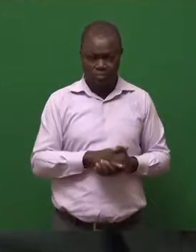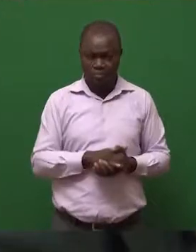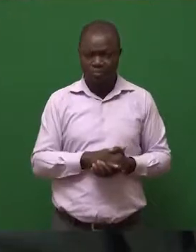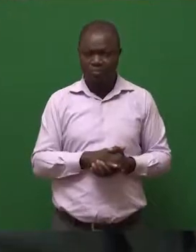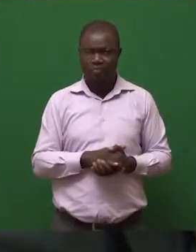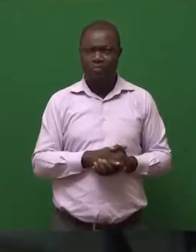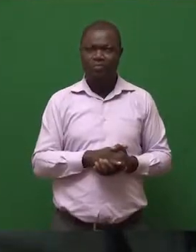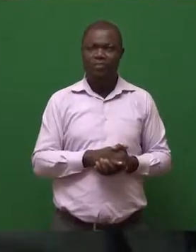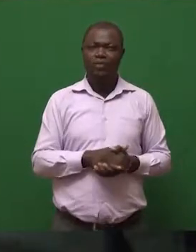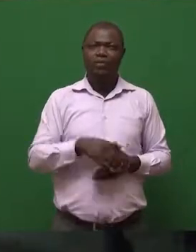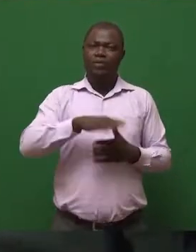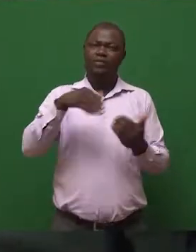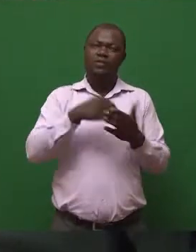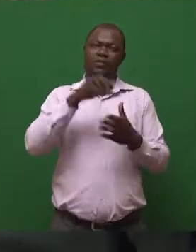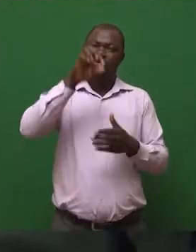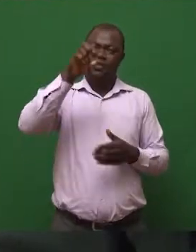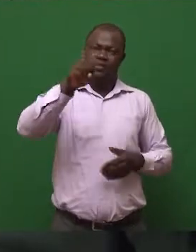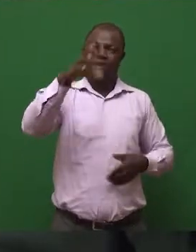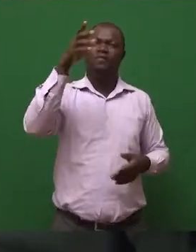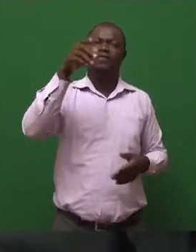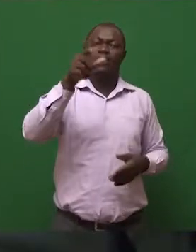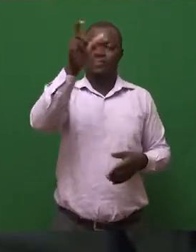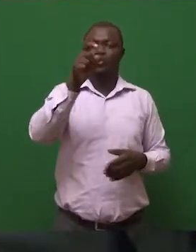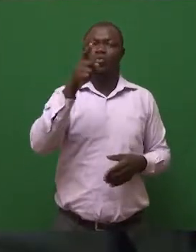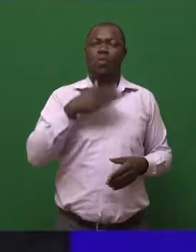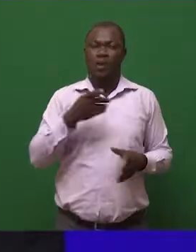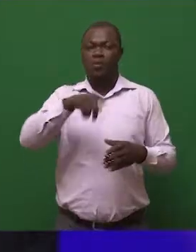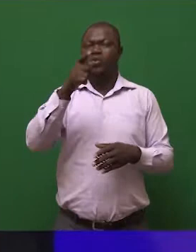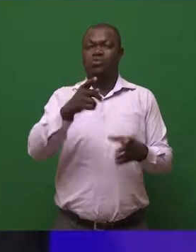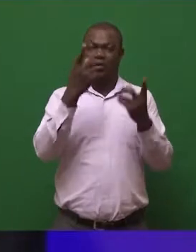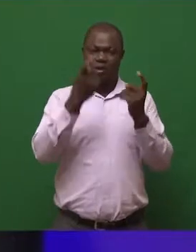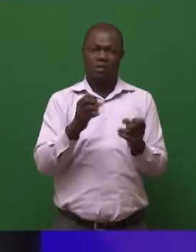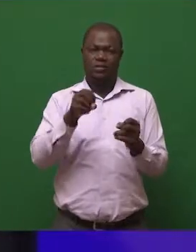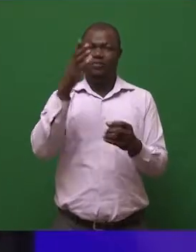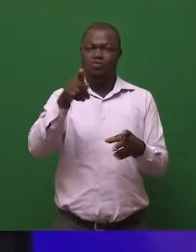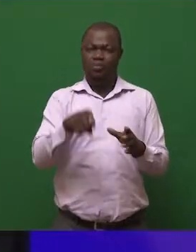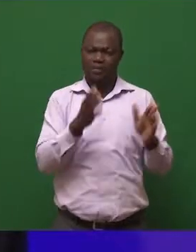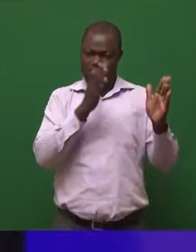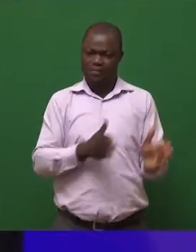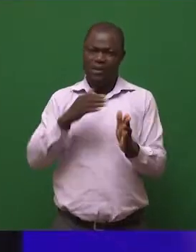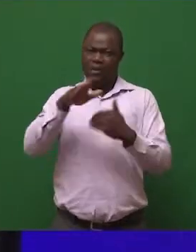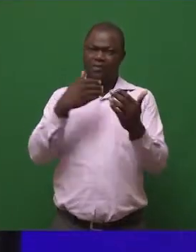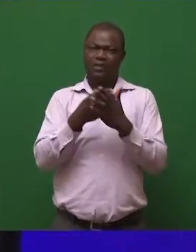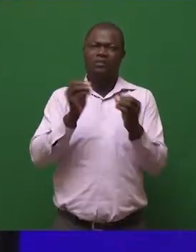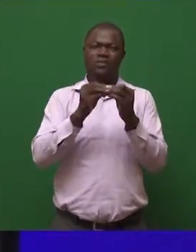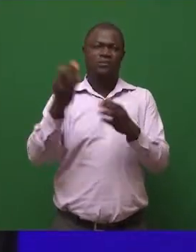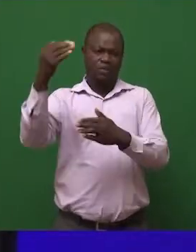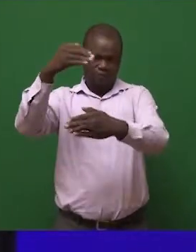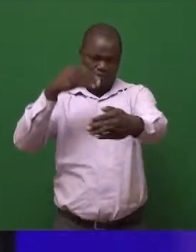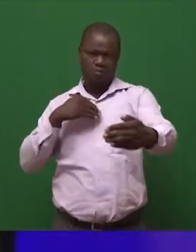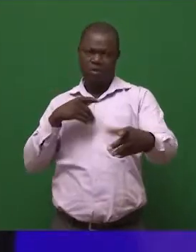ndizvozvo ndirikuya kwamuri vachinoda sarudzo ndeyako iwe unoda kufamba unogara pasi garai mapulana nhaye vanhu